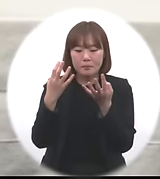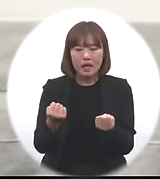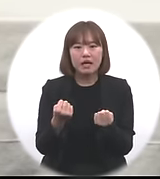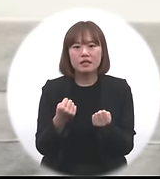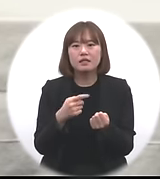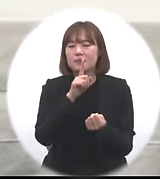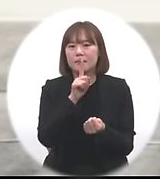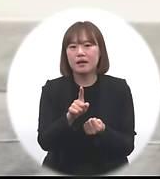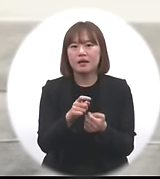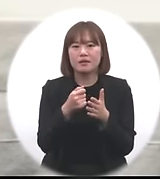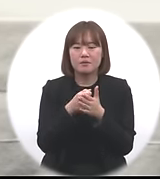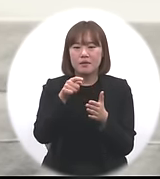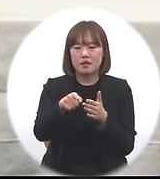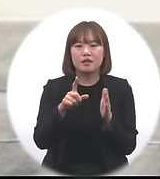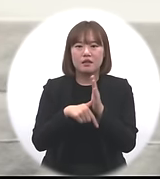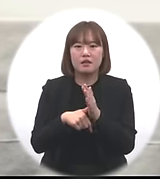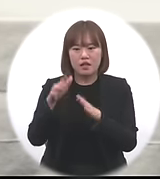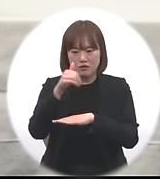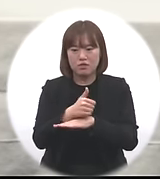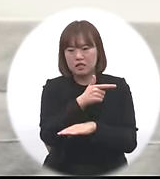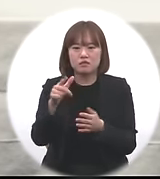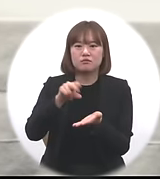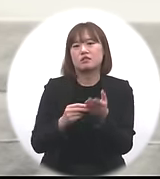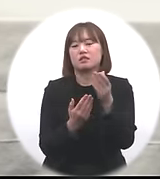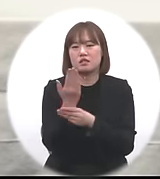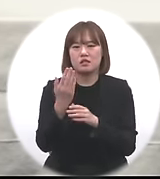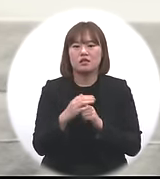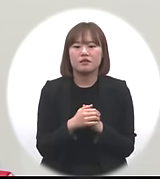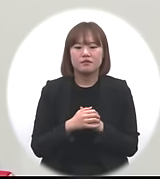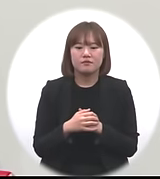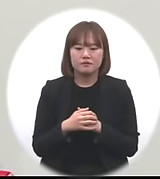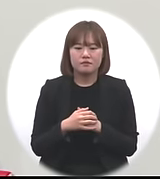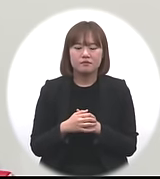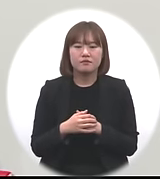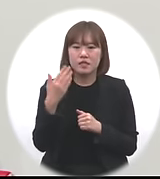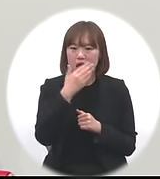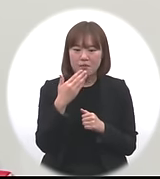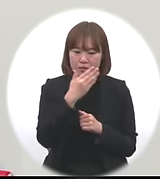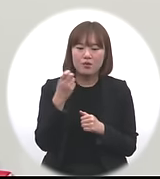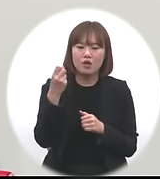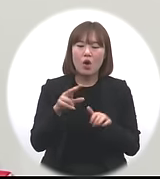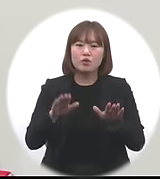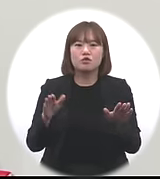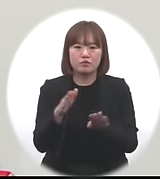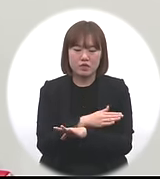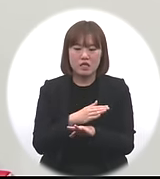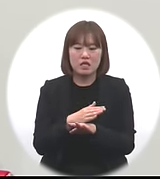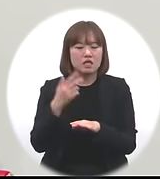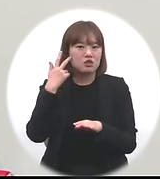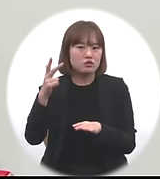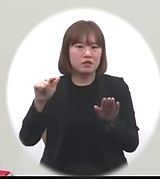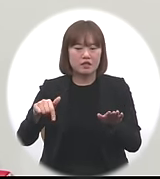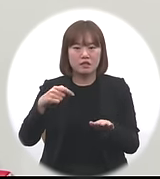되게 많았다라는 증거기 때문에 이런 애들은 나중에 큰 문제가 생긴다는 거죠. 자, 음식 얘기를 드렸습니다. 당분과 산성.